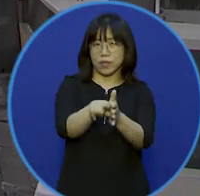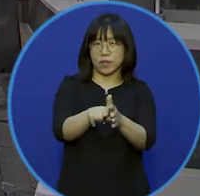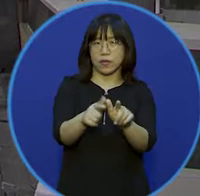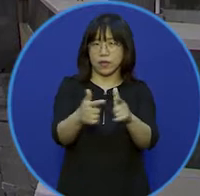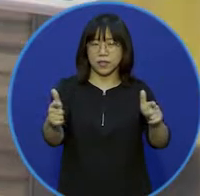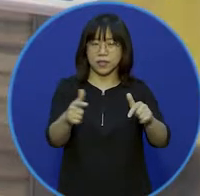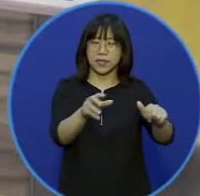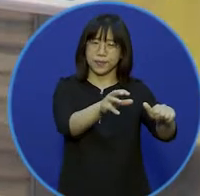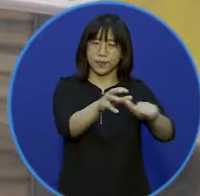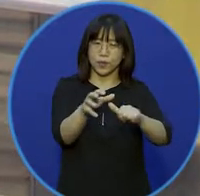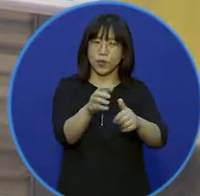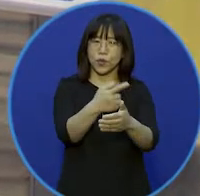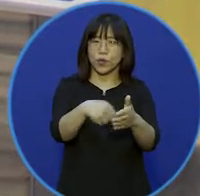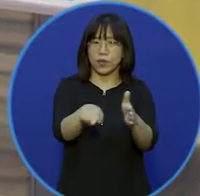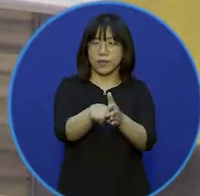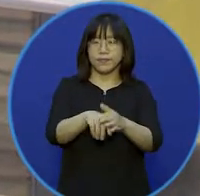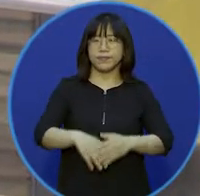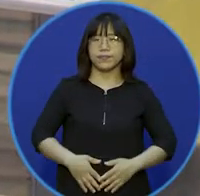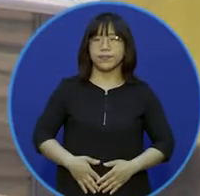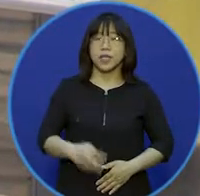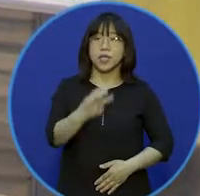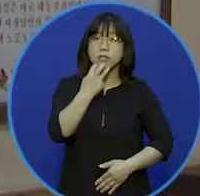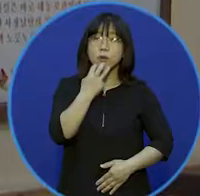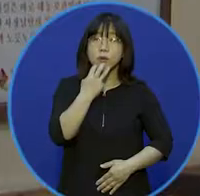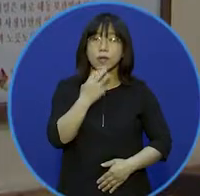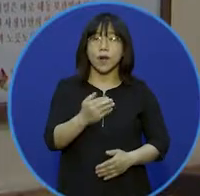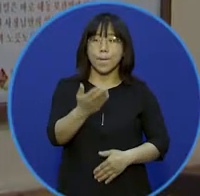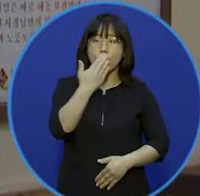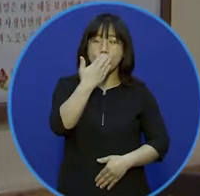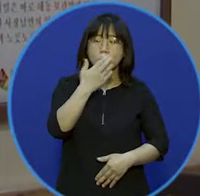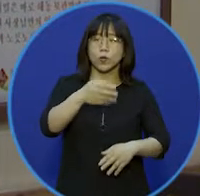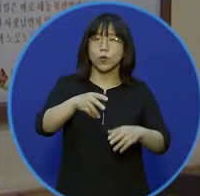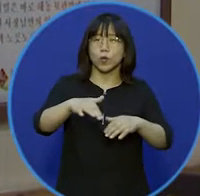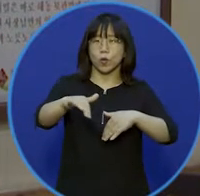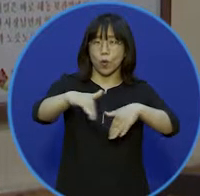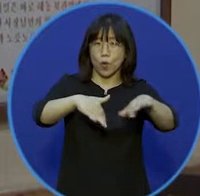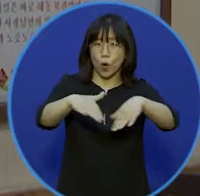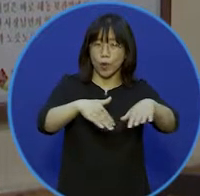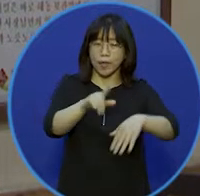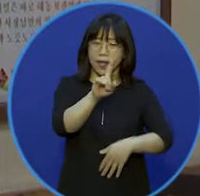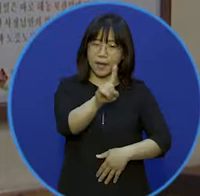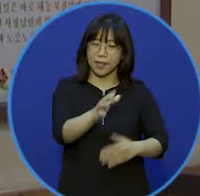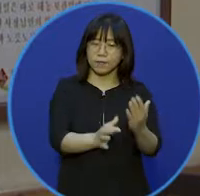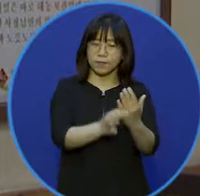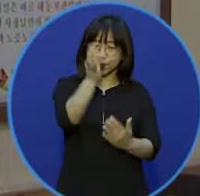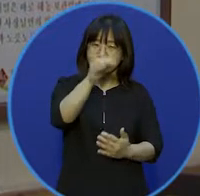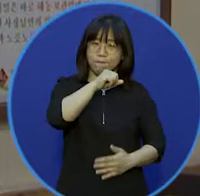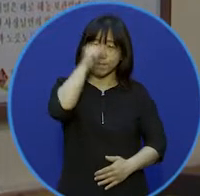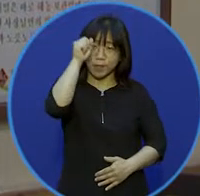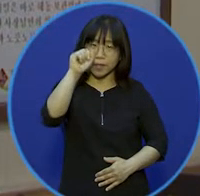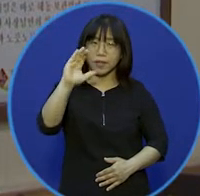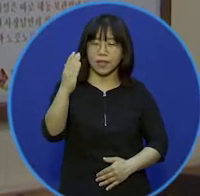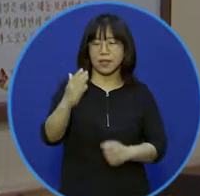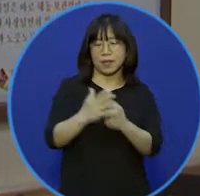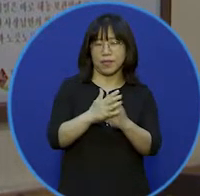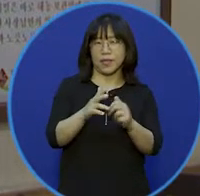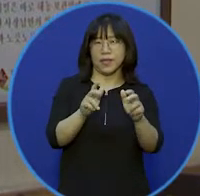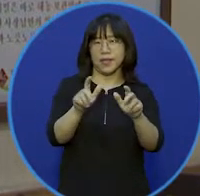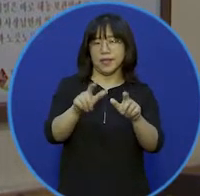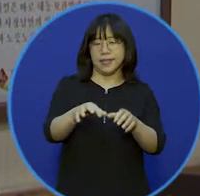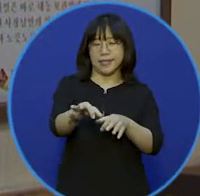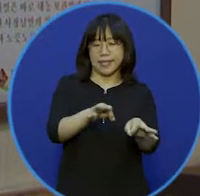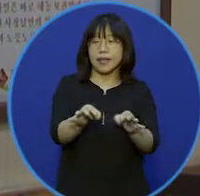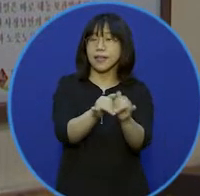방문을 유도할 예정입니다. 서울시에서 단 한 곳 우리 먹자 골목이 이렇게 선정이 돼서 우리